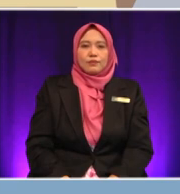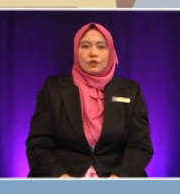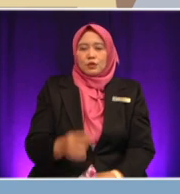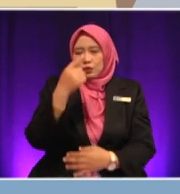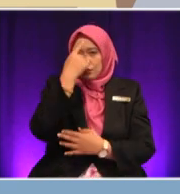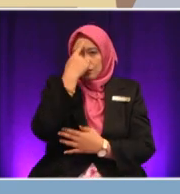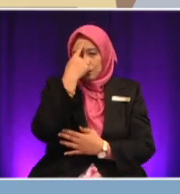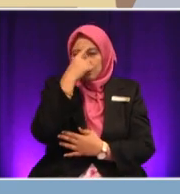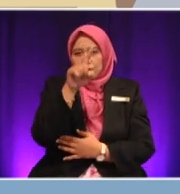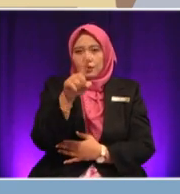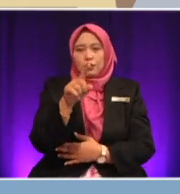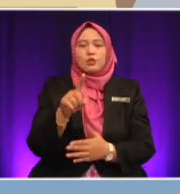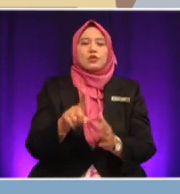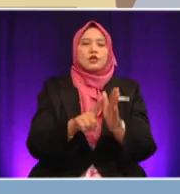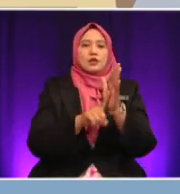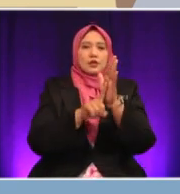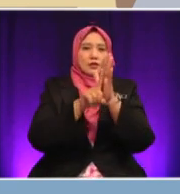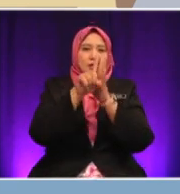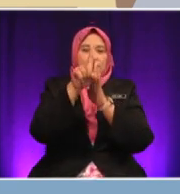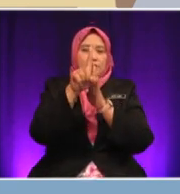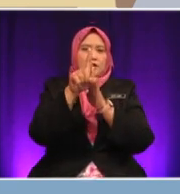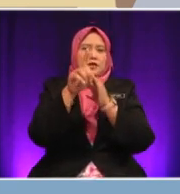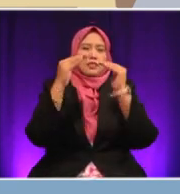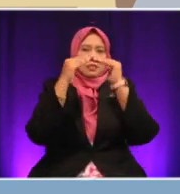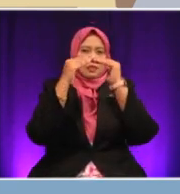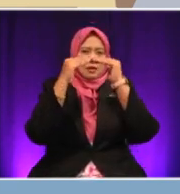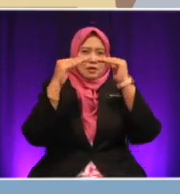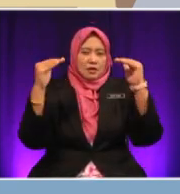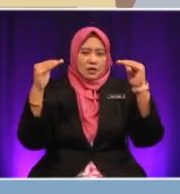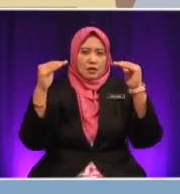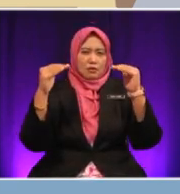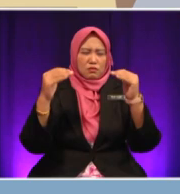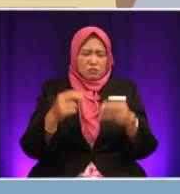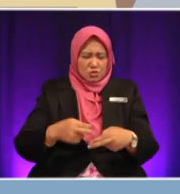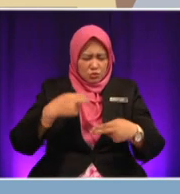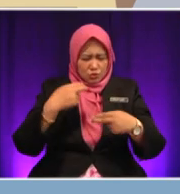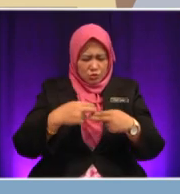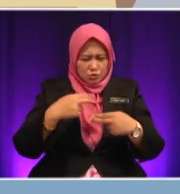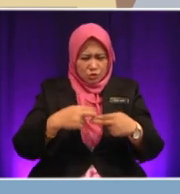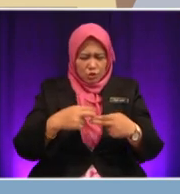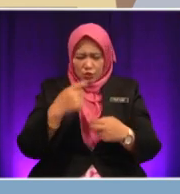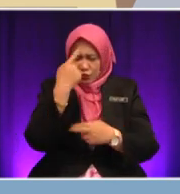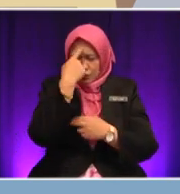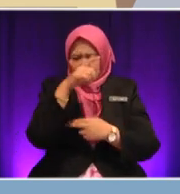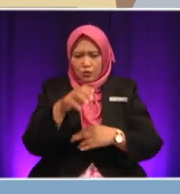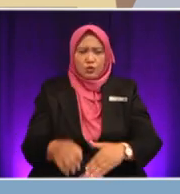bagi pencuroboh untuk mengambil data pemilih data pengguna